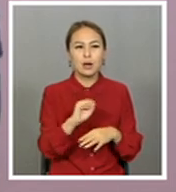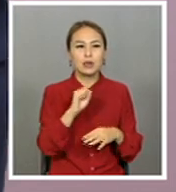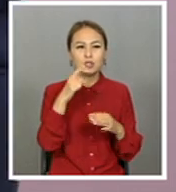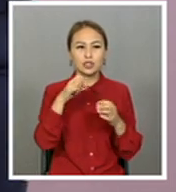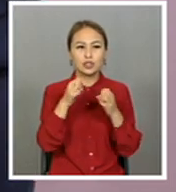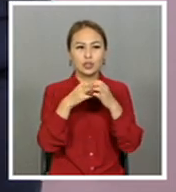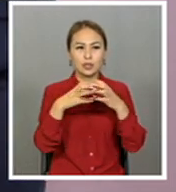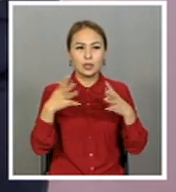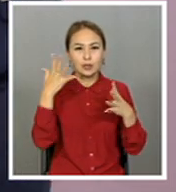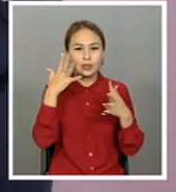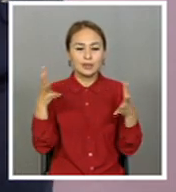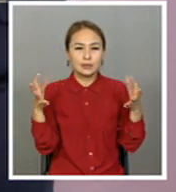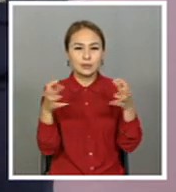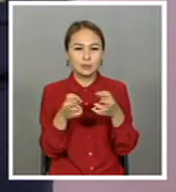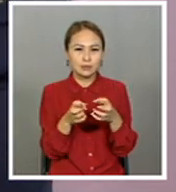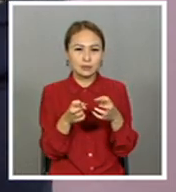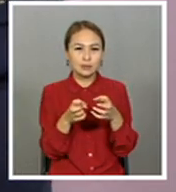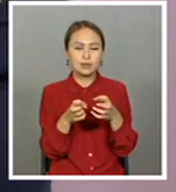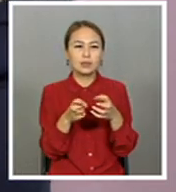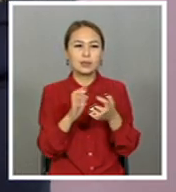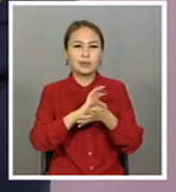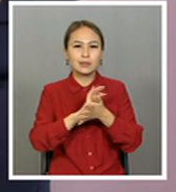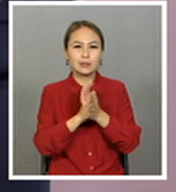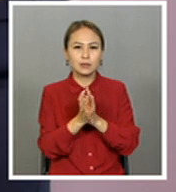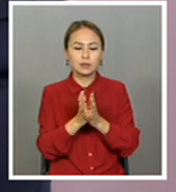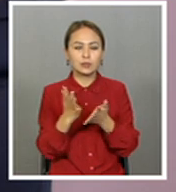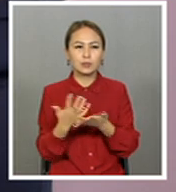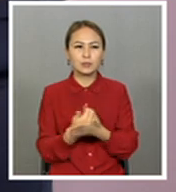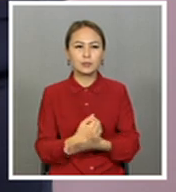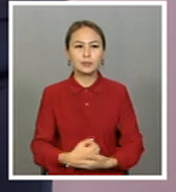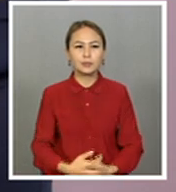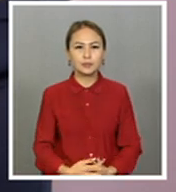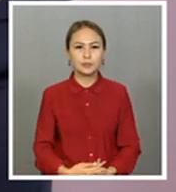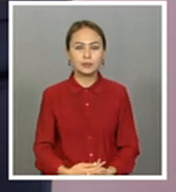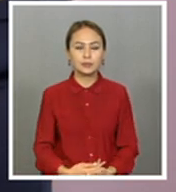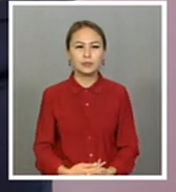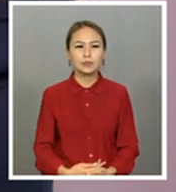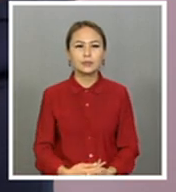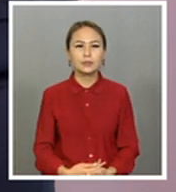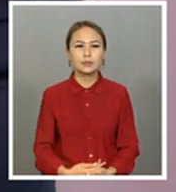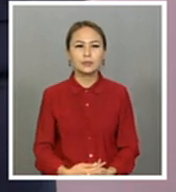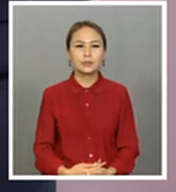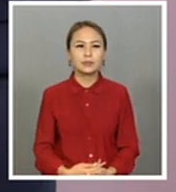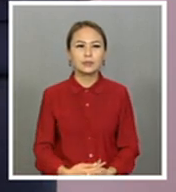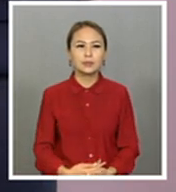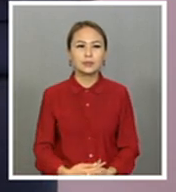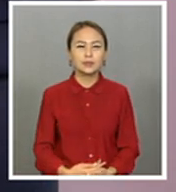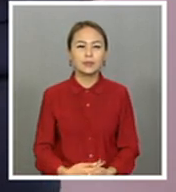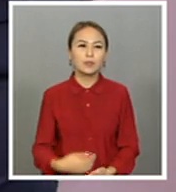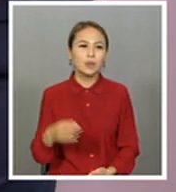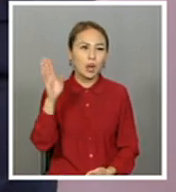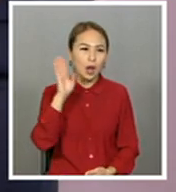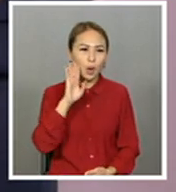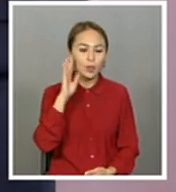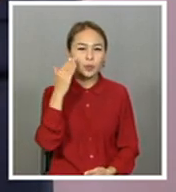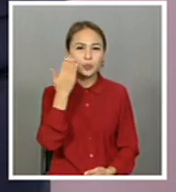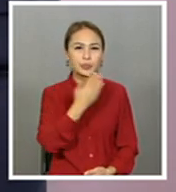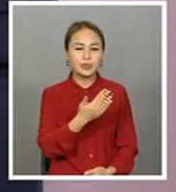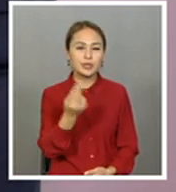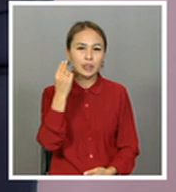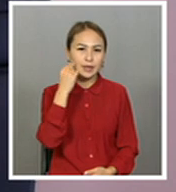екі бүйіріне қысқанда сығылу қасиеті жүзеге асып жатыр. Ауаның осы